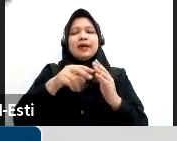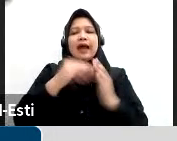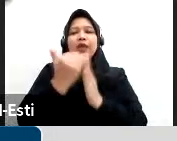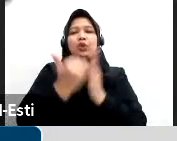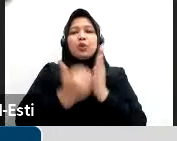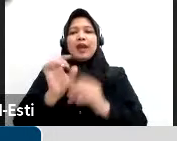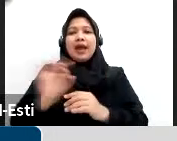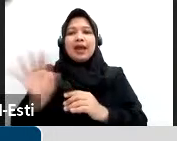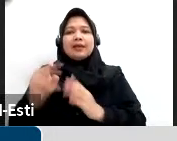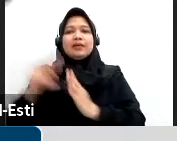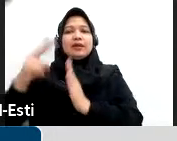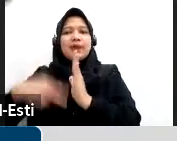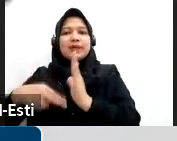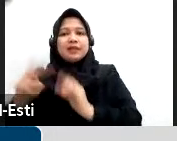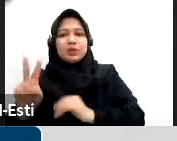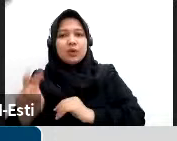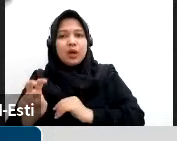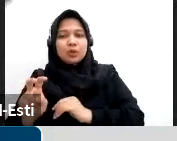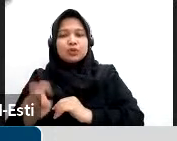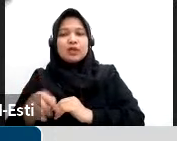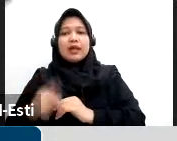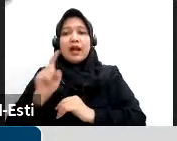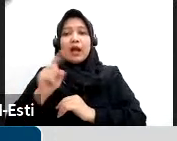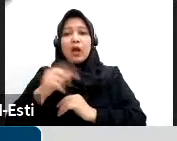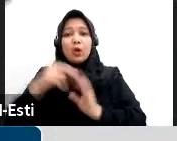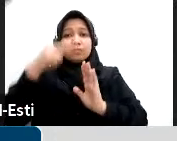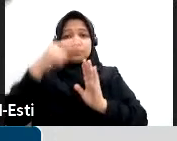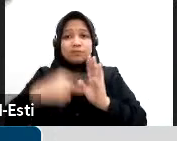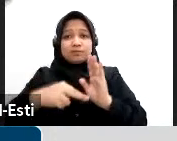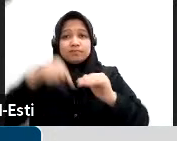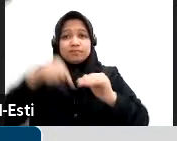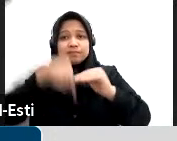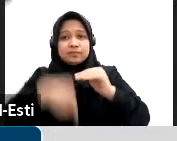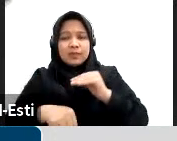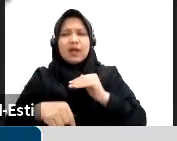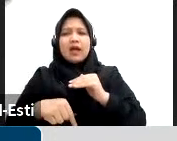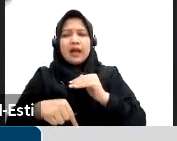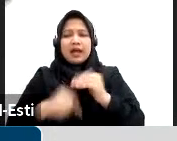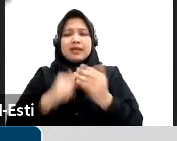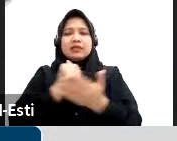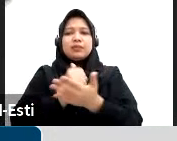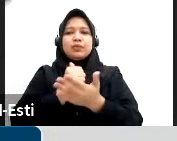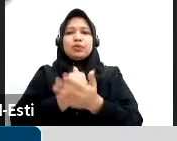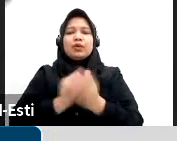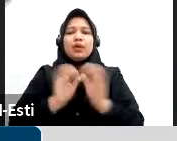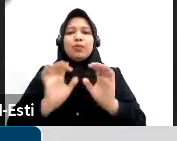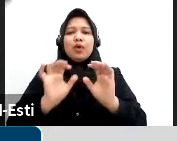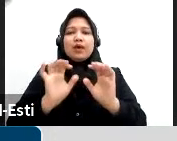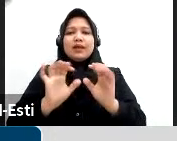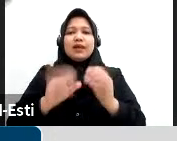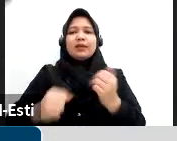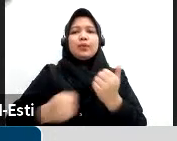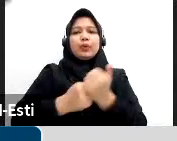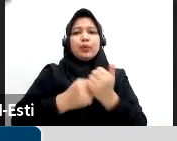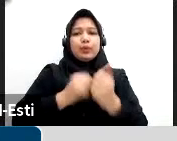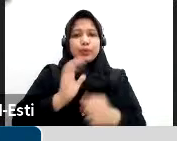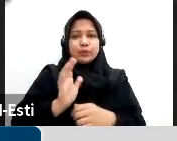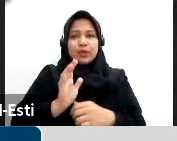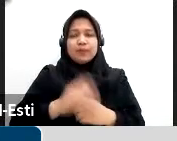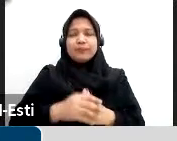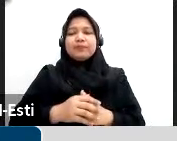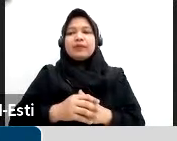yang tak yang kalau kita perhatikan secara lebih dalam ternyata dan cukup banyak yang mengarah mendukung karena Sara itu